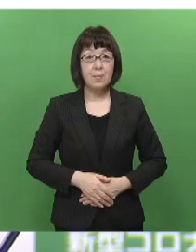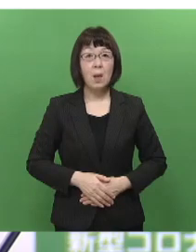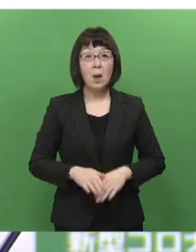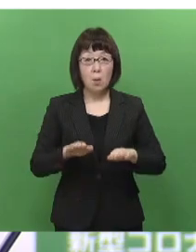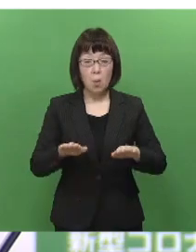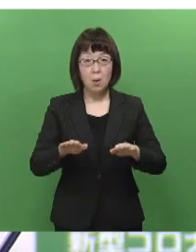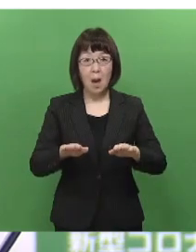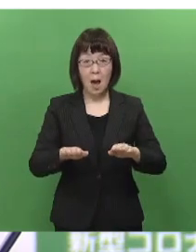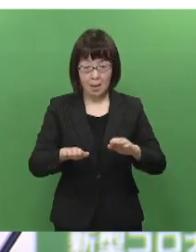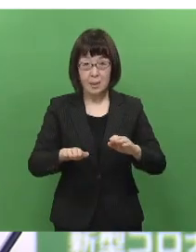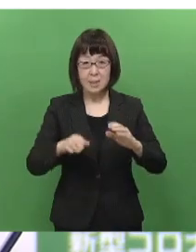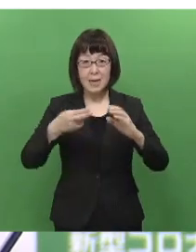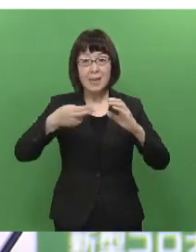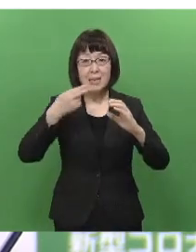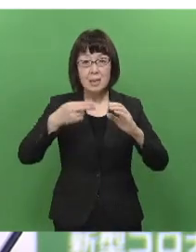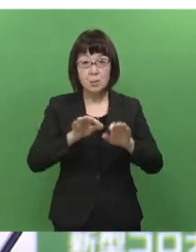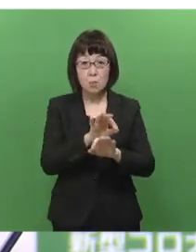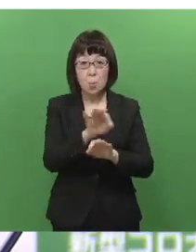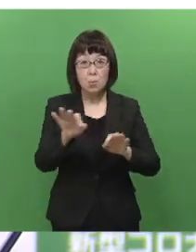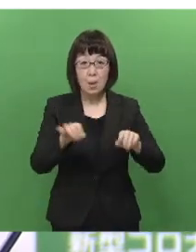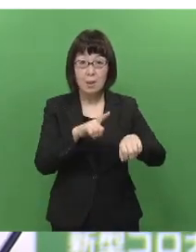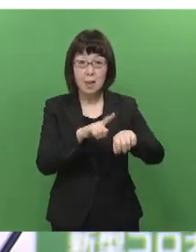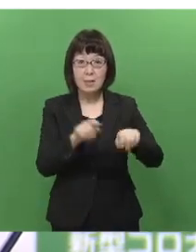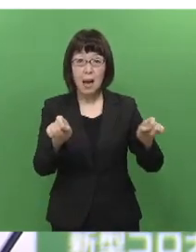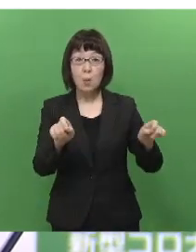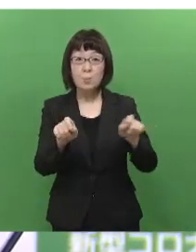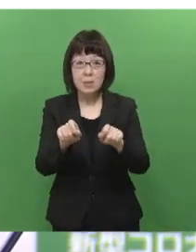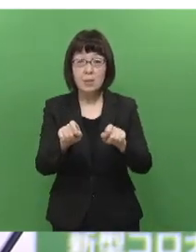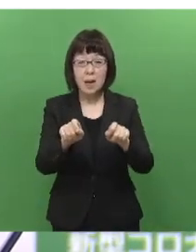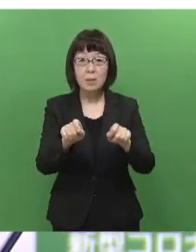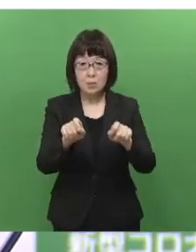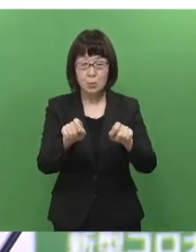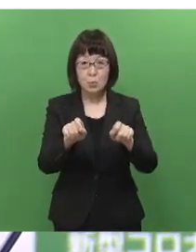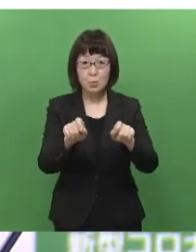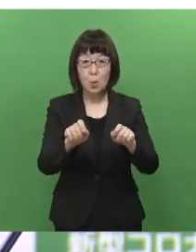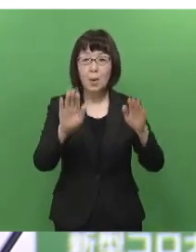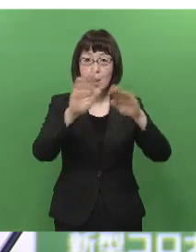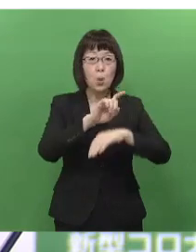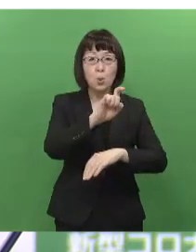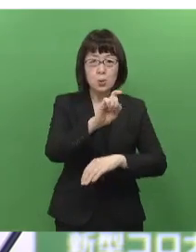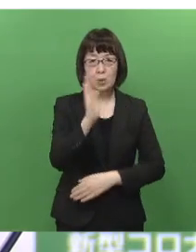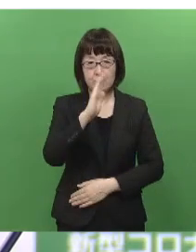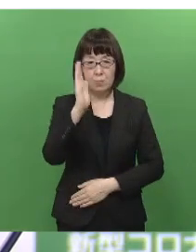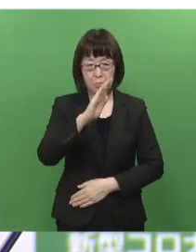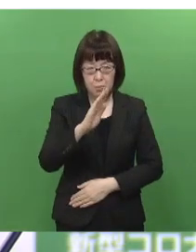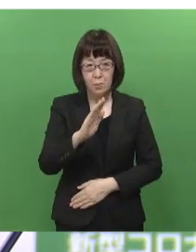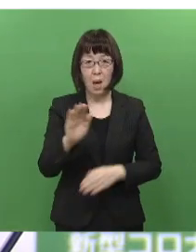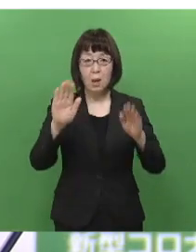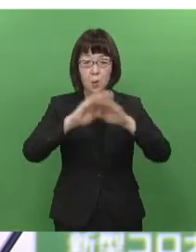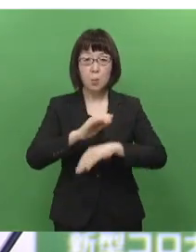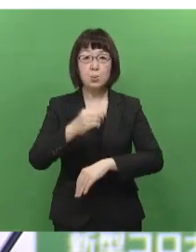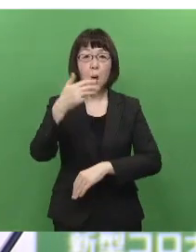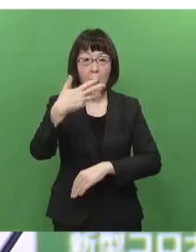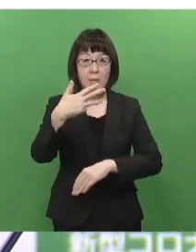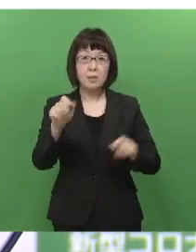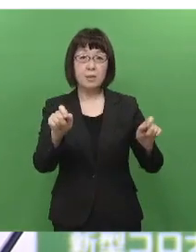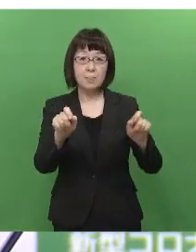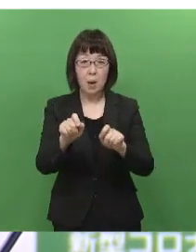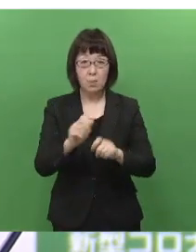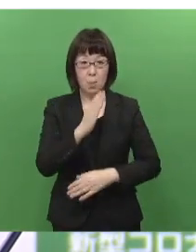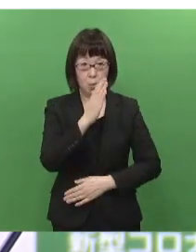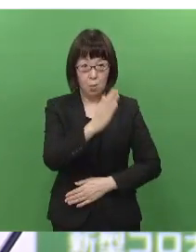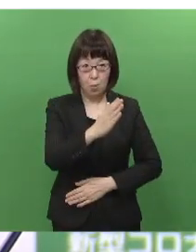の抑制を10時から8時、またお酒類についてはですね、